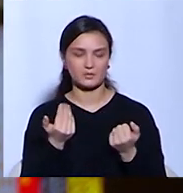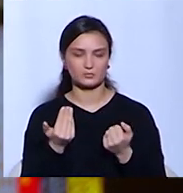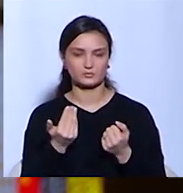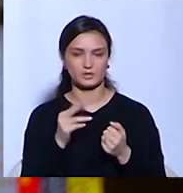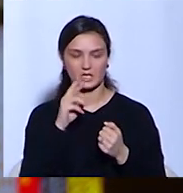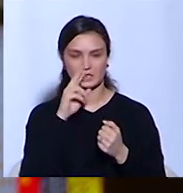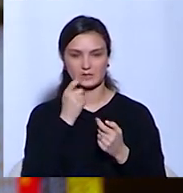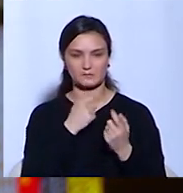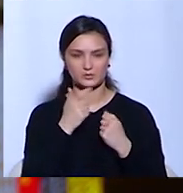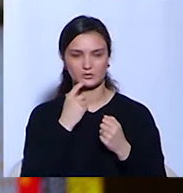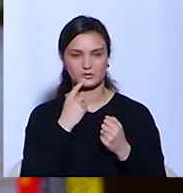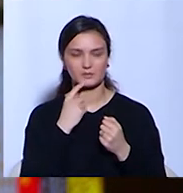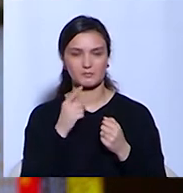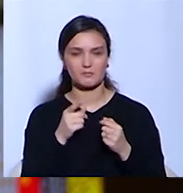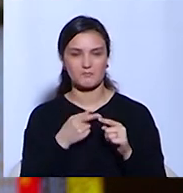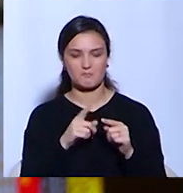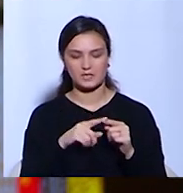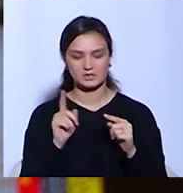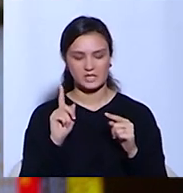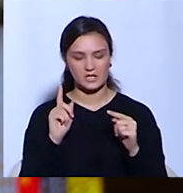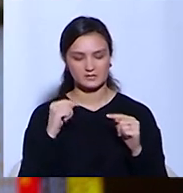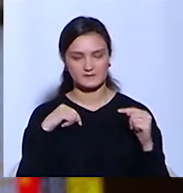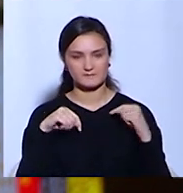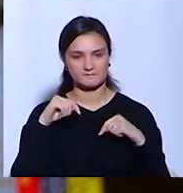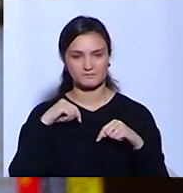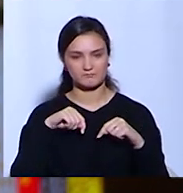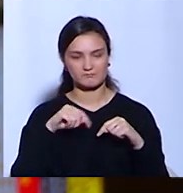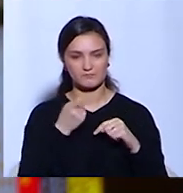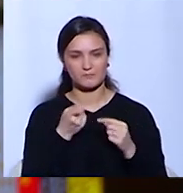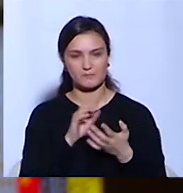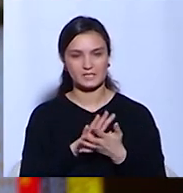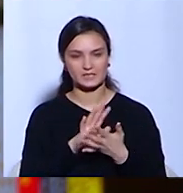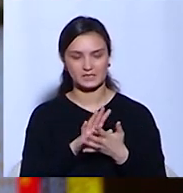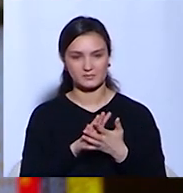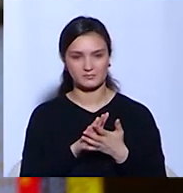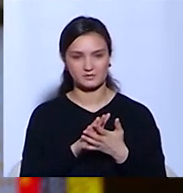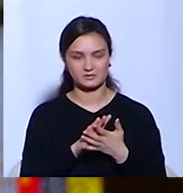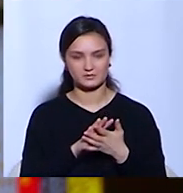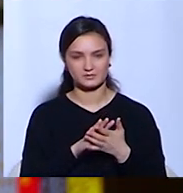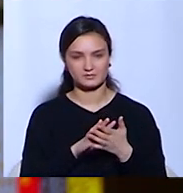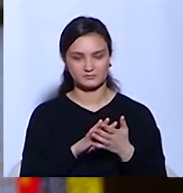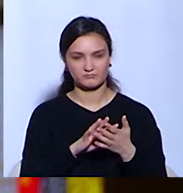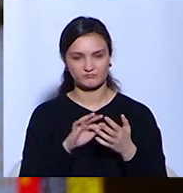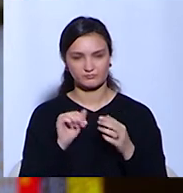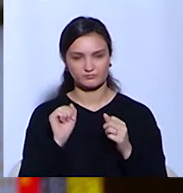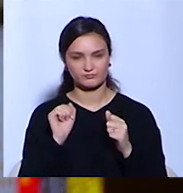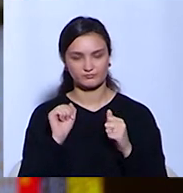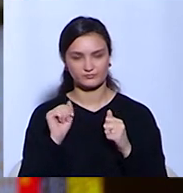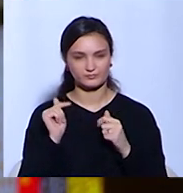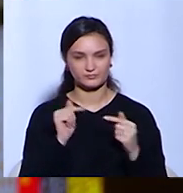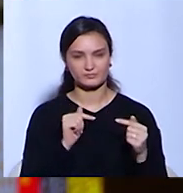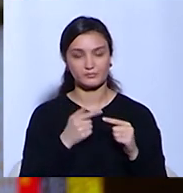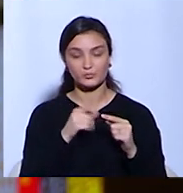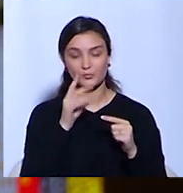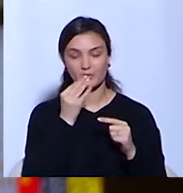თავისთავად ანტიბიოტიკები, მათ გვერდითი მოვლენები აქვთ ამ მეგობარი ბაქტერიების, ასე ვთქვათ, დათრგუნვის. ამიტომ ძალიან დიდი მნიშვნელობა